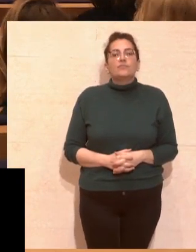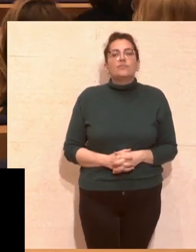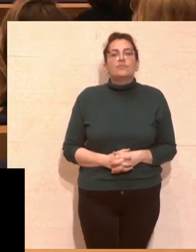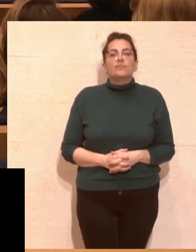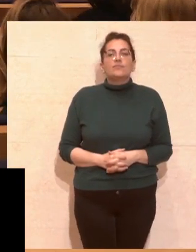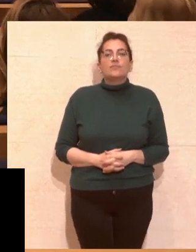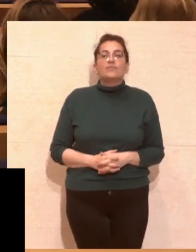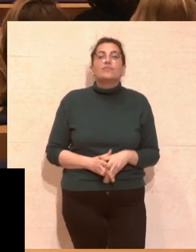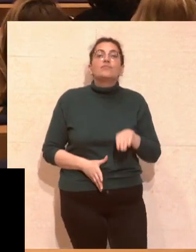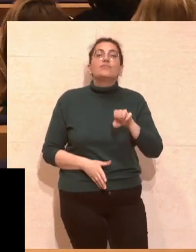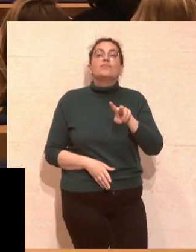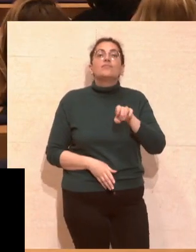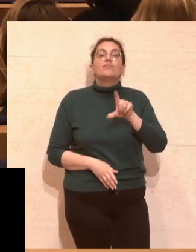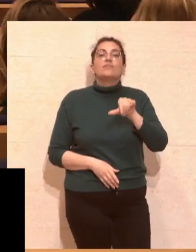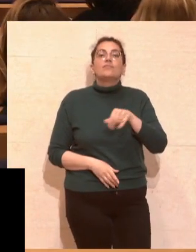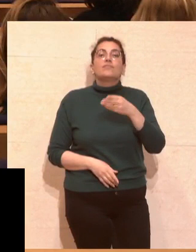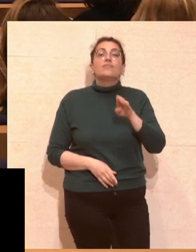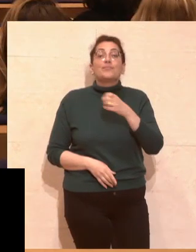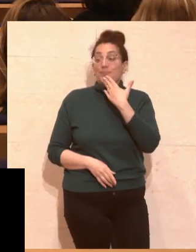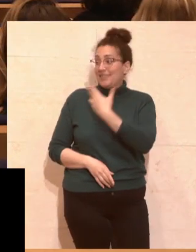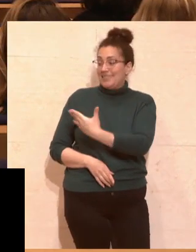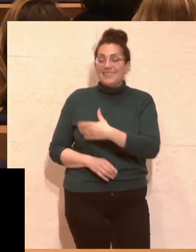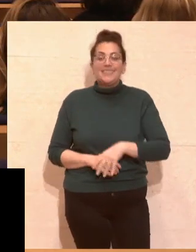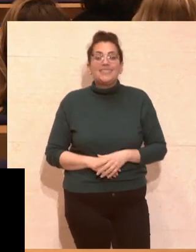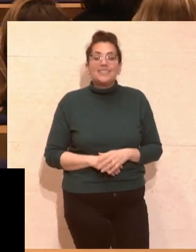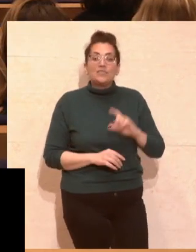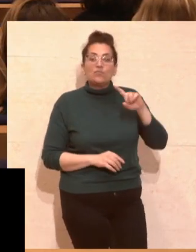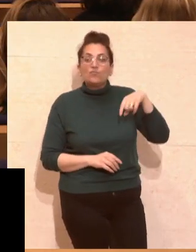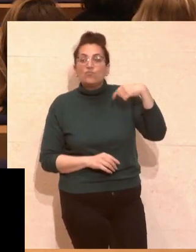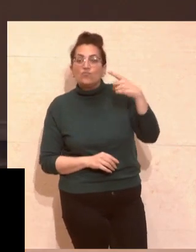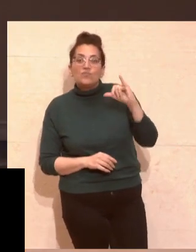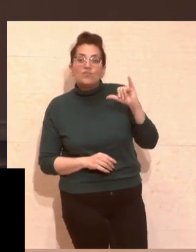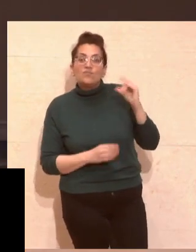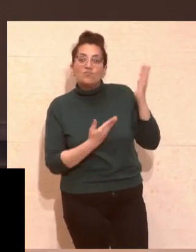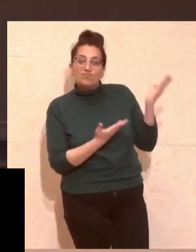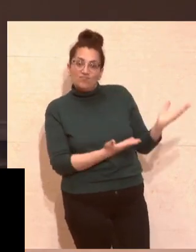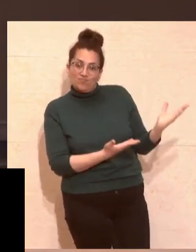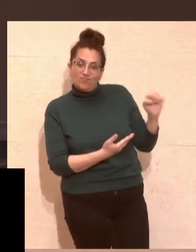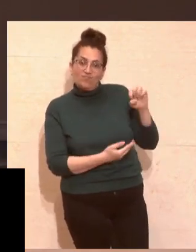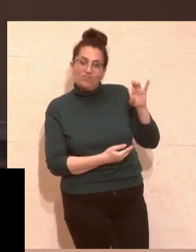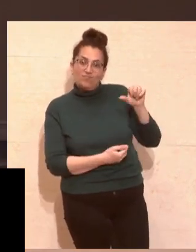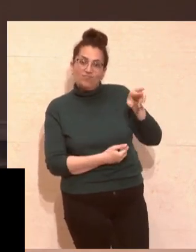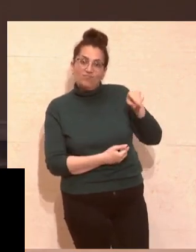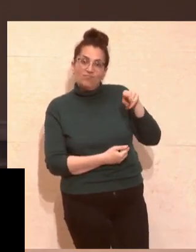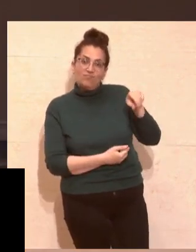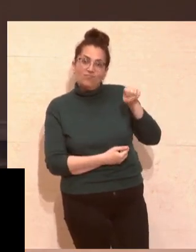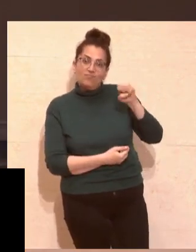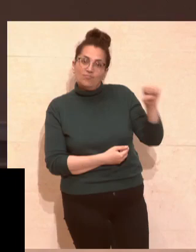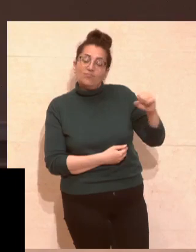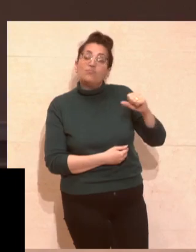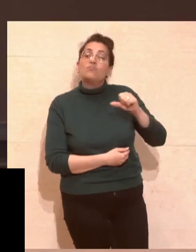Merci Evelyne. Donc nous allons passer à la présentation suivante par Mélanie Strauss, qui est professeure de